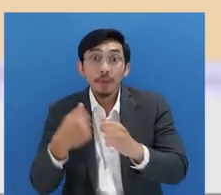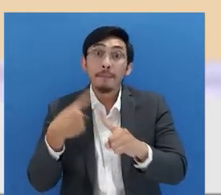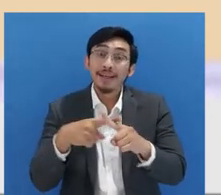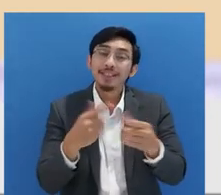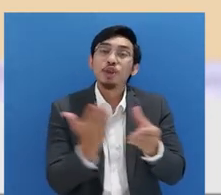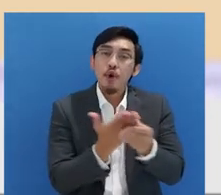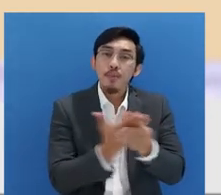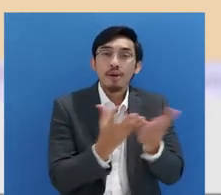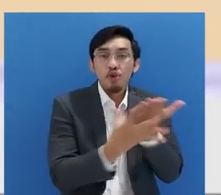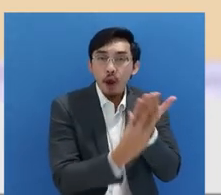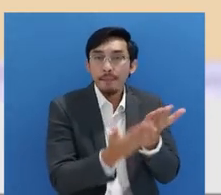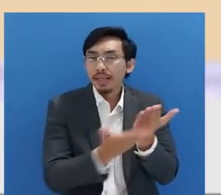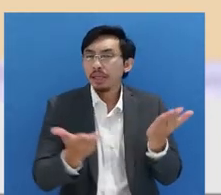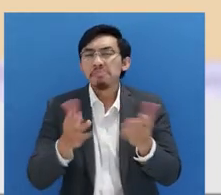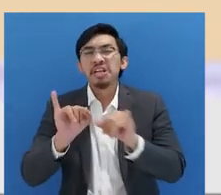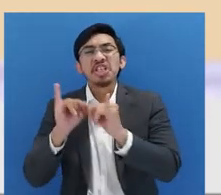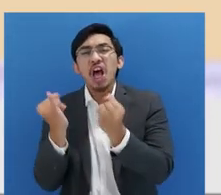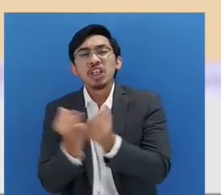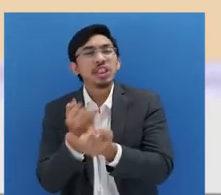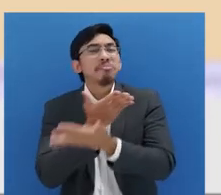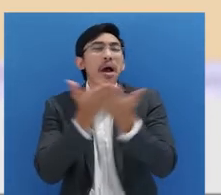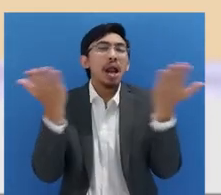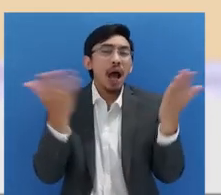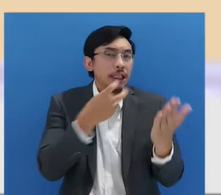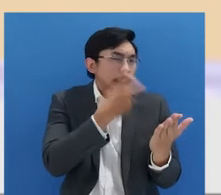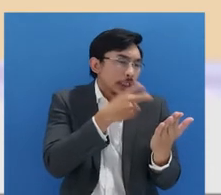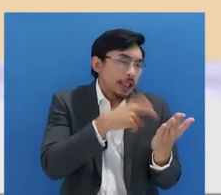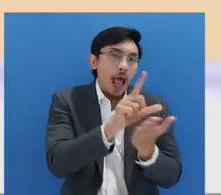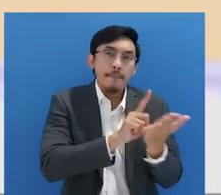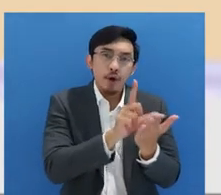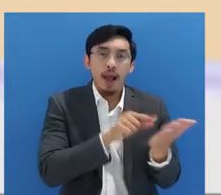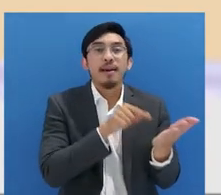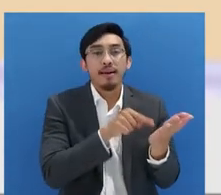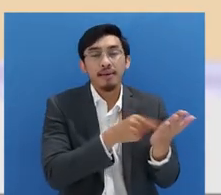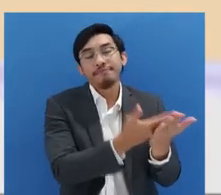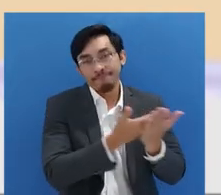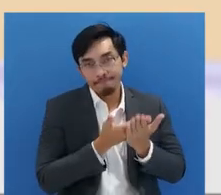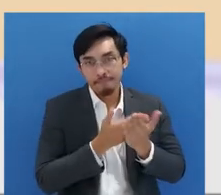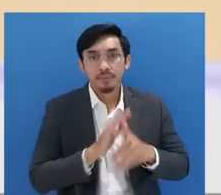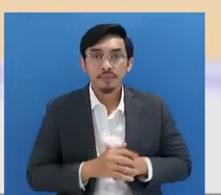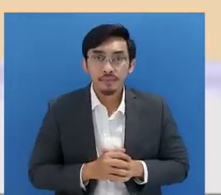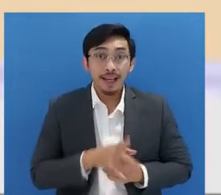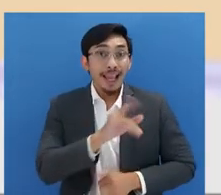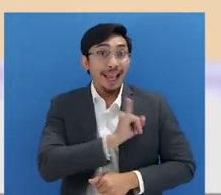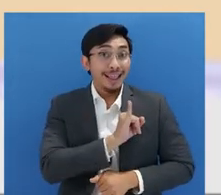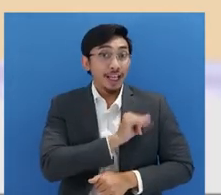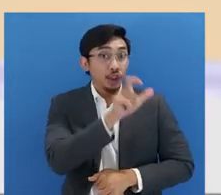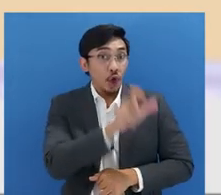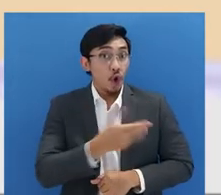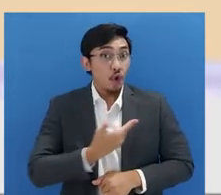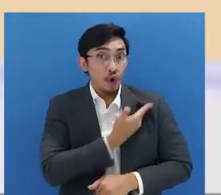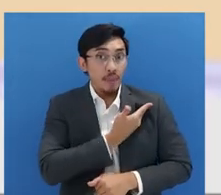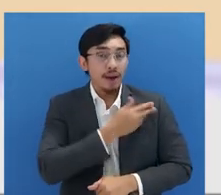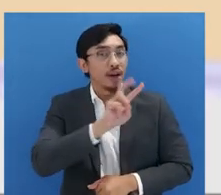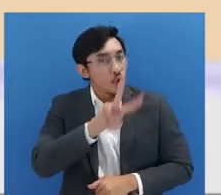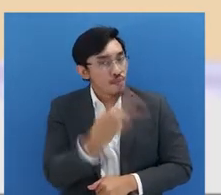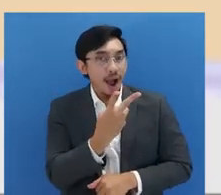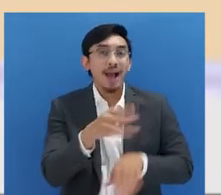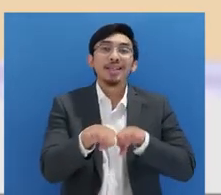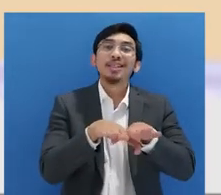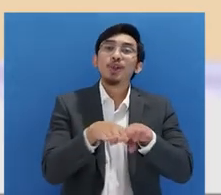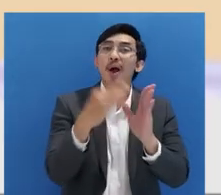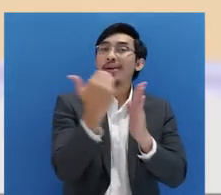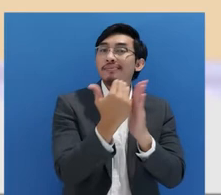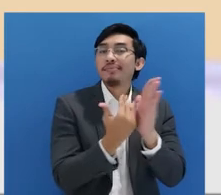permohonan. Meminta informasi perkembangan kasus dan salinan dokumen dari instansi manapun yang memeriksa laporan pemohon.